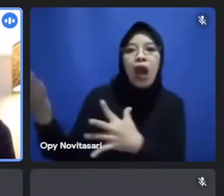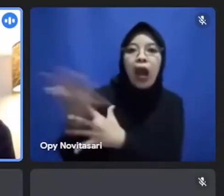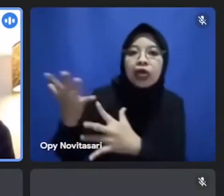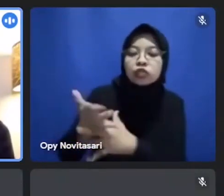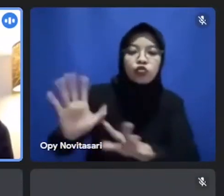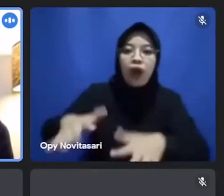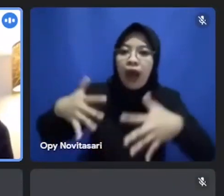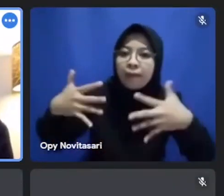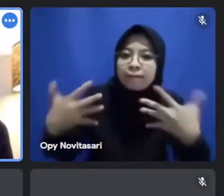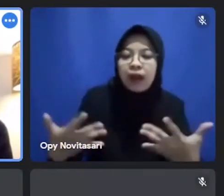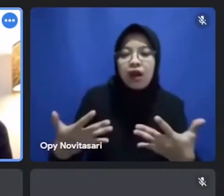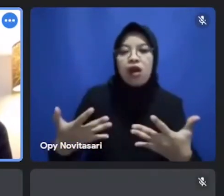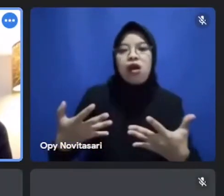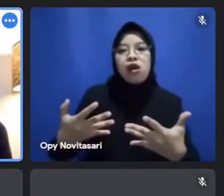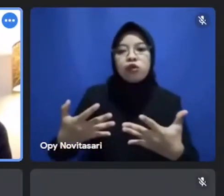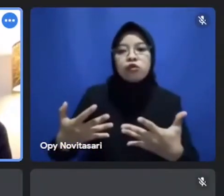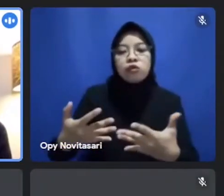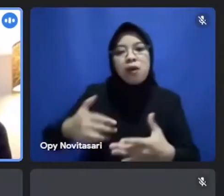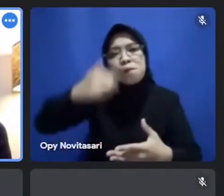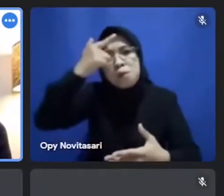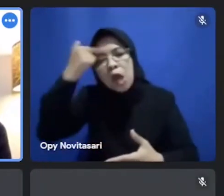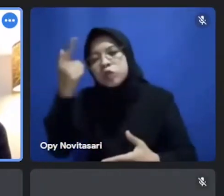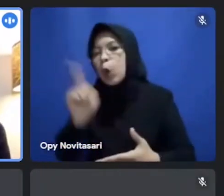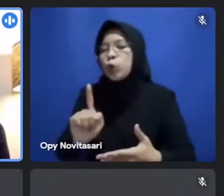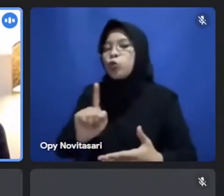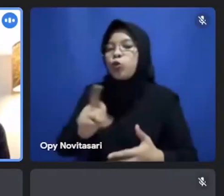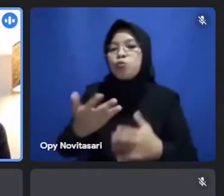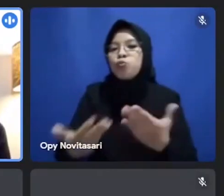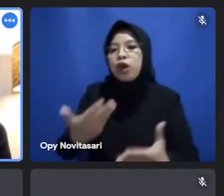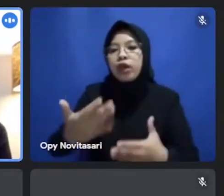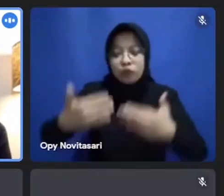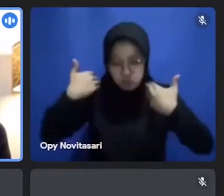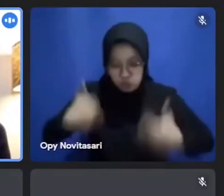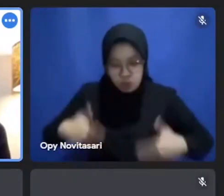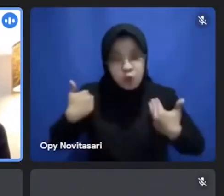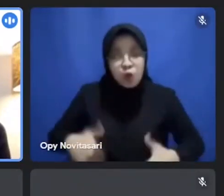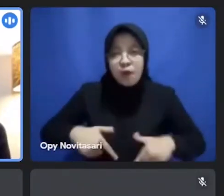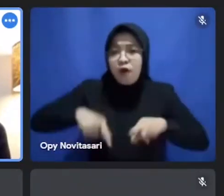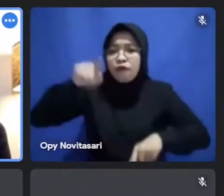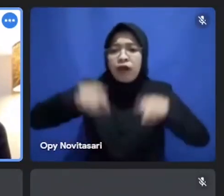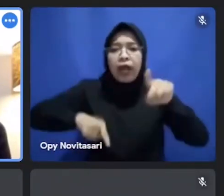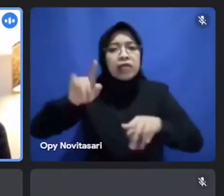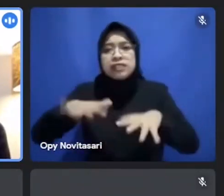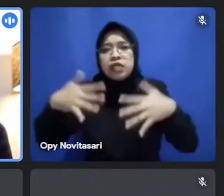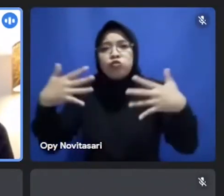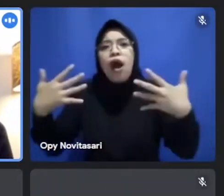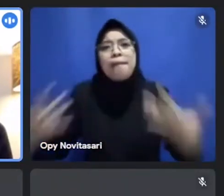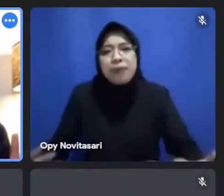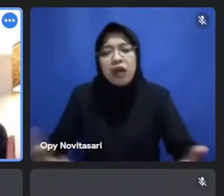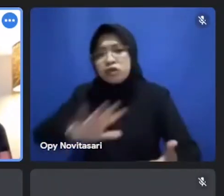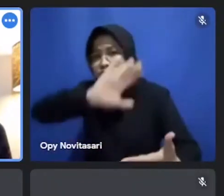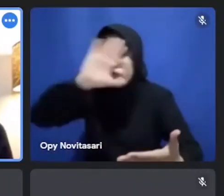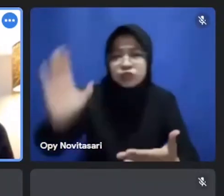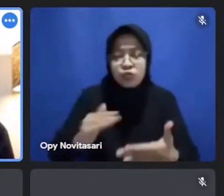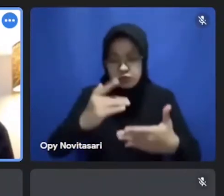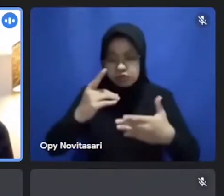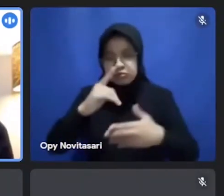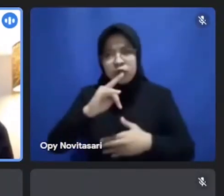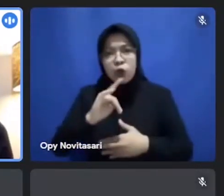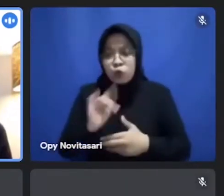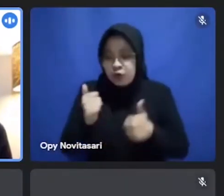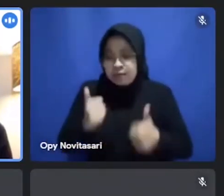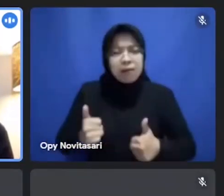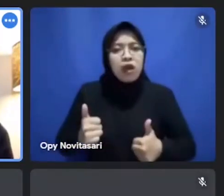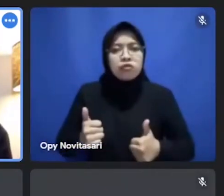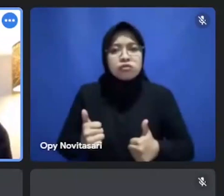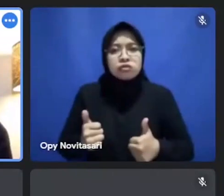mempelajari keragaman ee tubuh kita bahwa tubuh kita semuanya unik